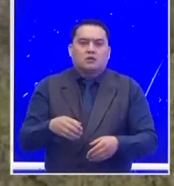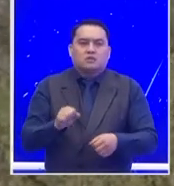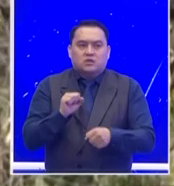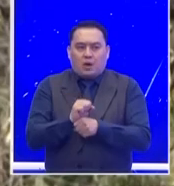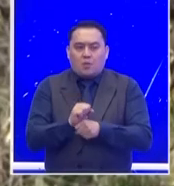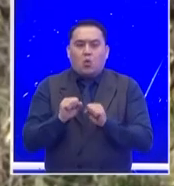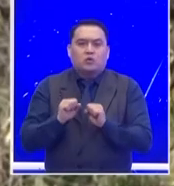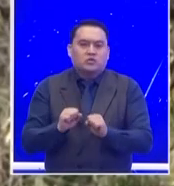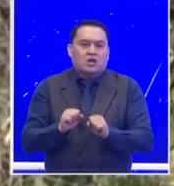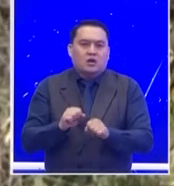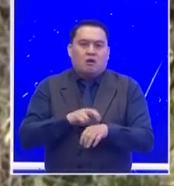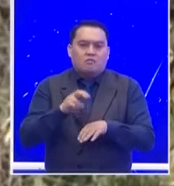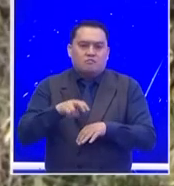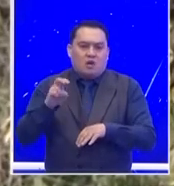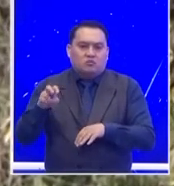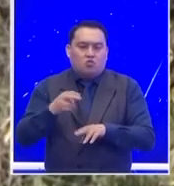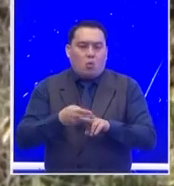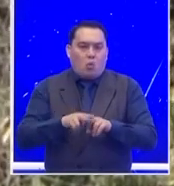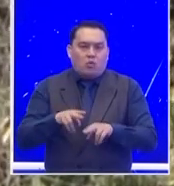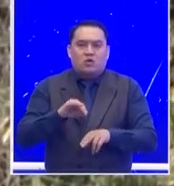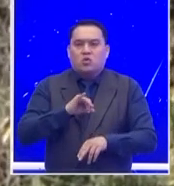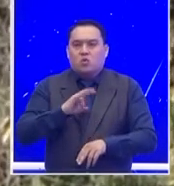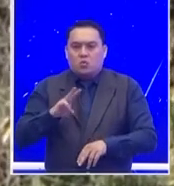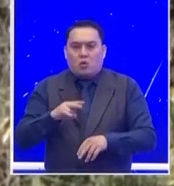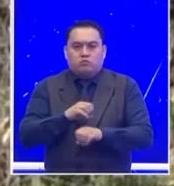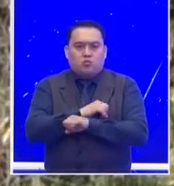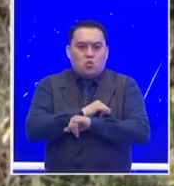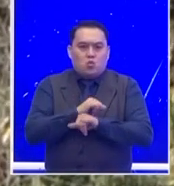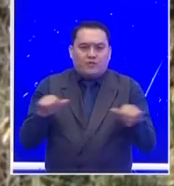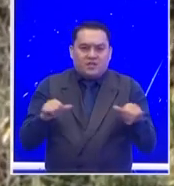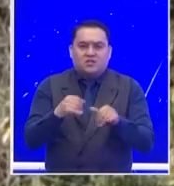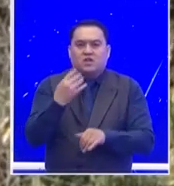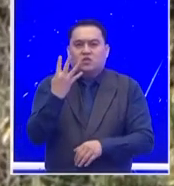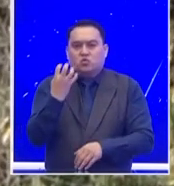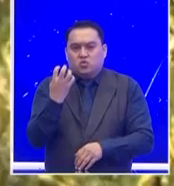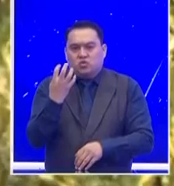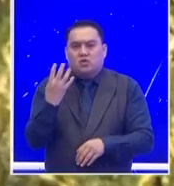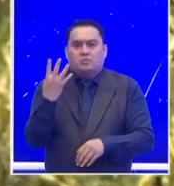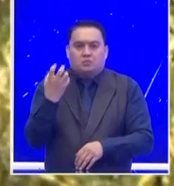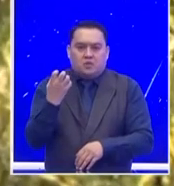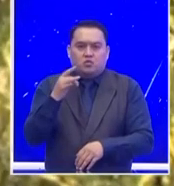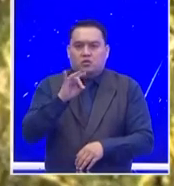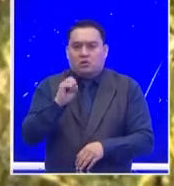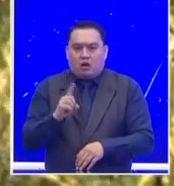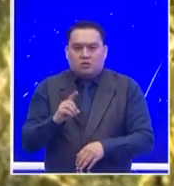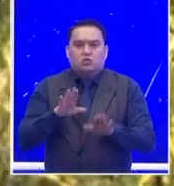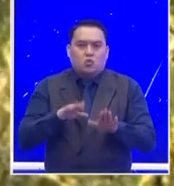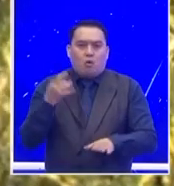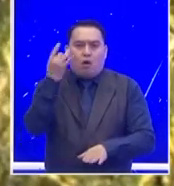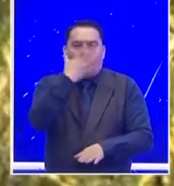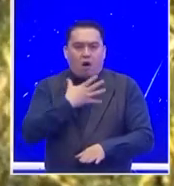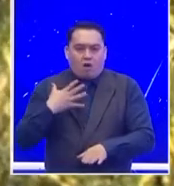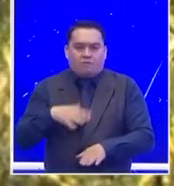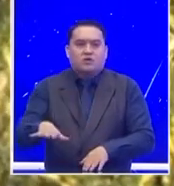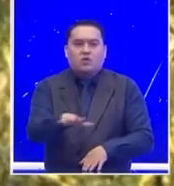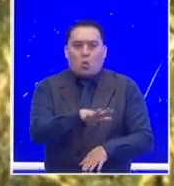сдерживанию насекомых в период с настоящего момента по июнь популяция саранчи может увеличиться в 400-500 раз только на